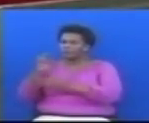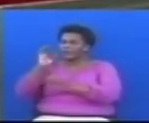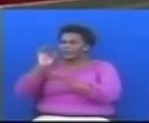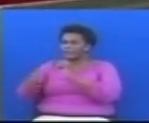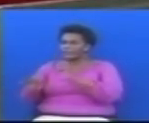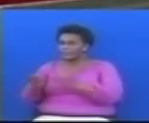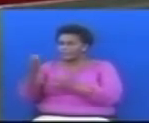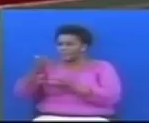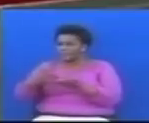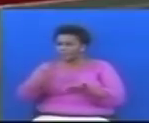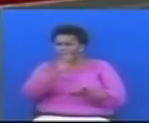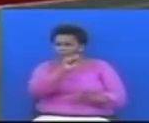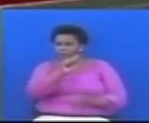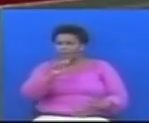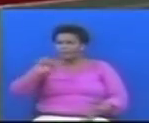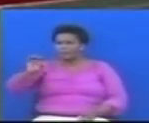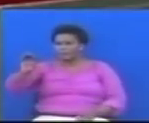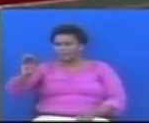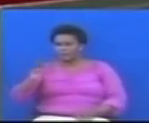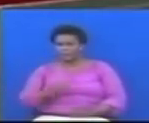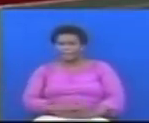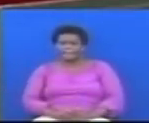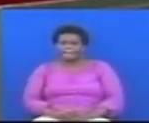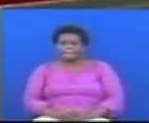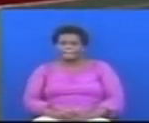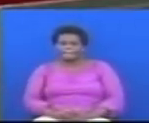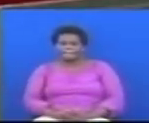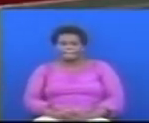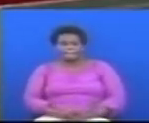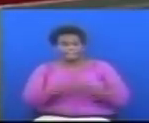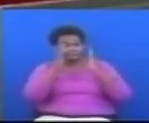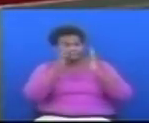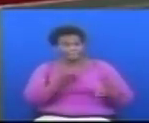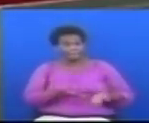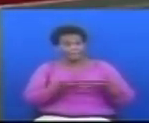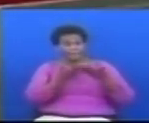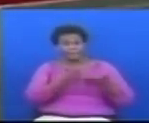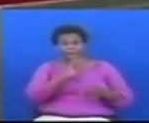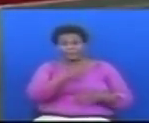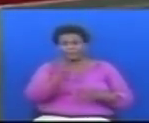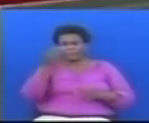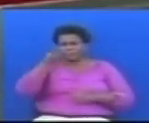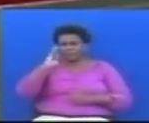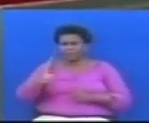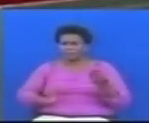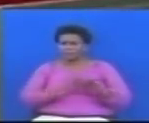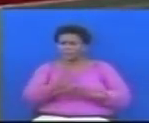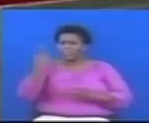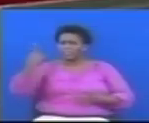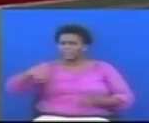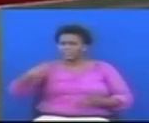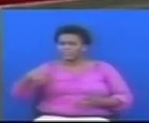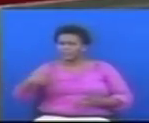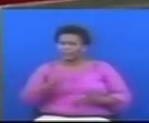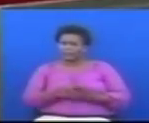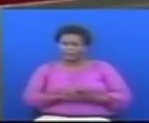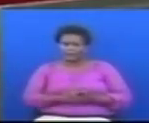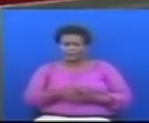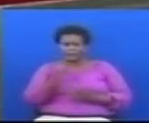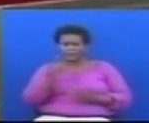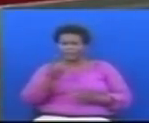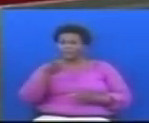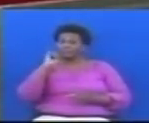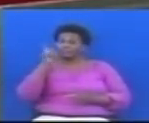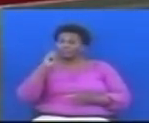B kwa pamoja kama ifuatavyo. Mheshimiwa naibu spika, serikali kupitia sera ya taifa ya nishati ya mwaka